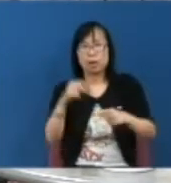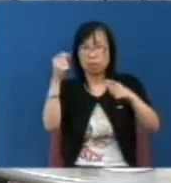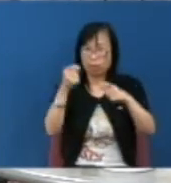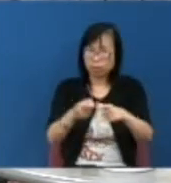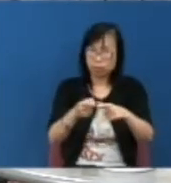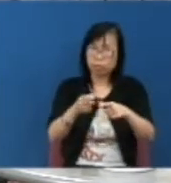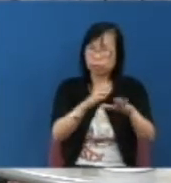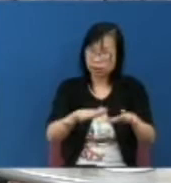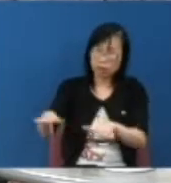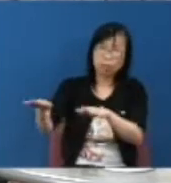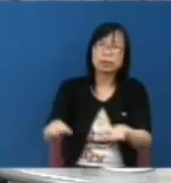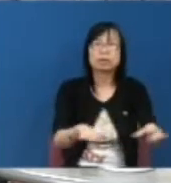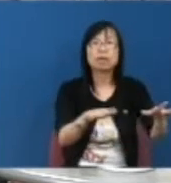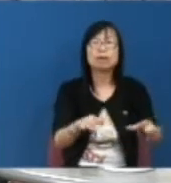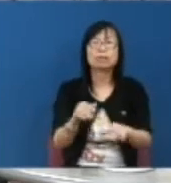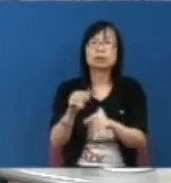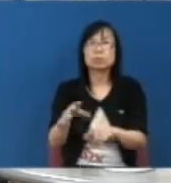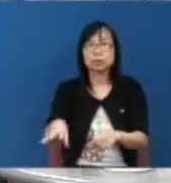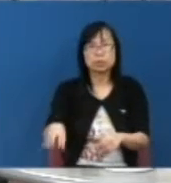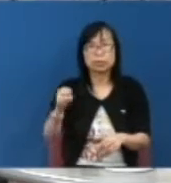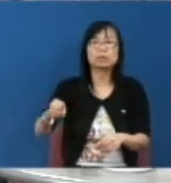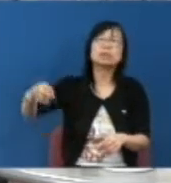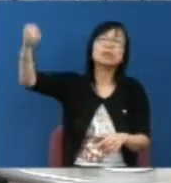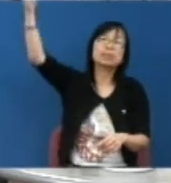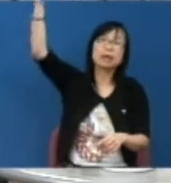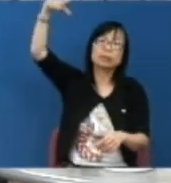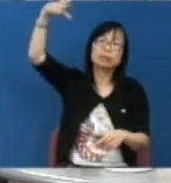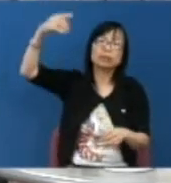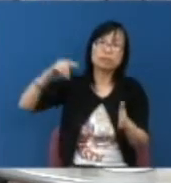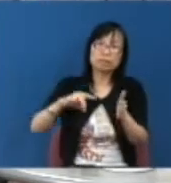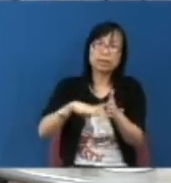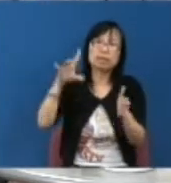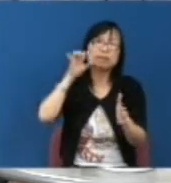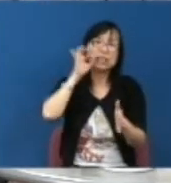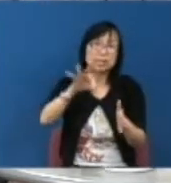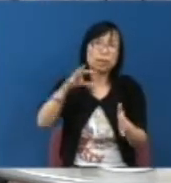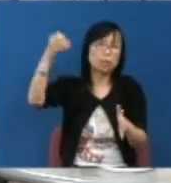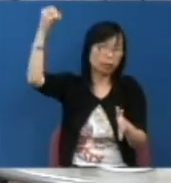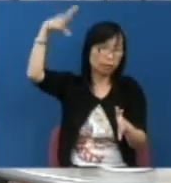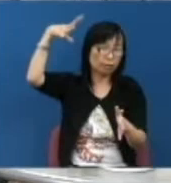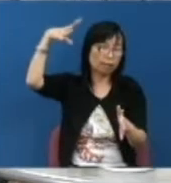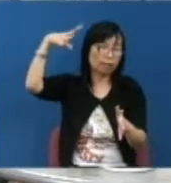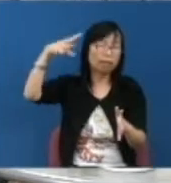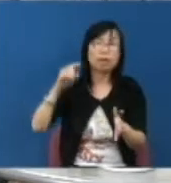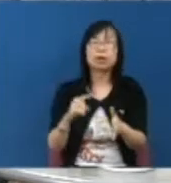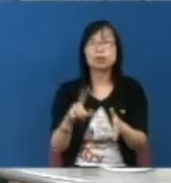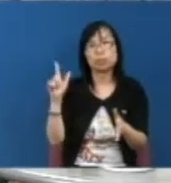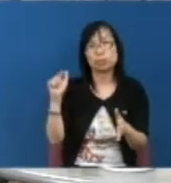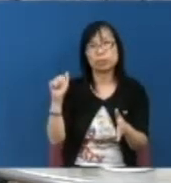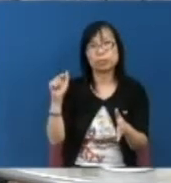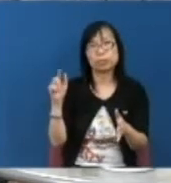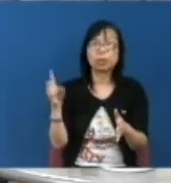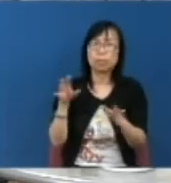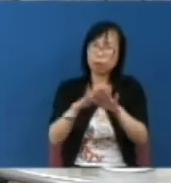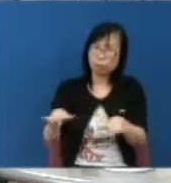海灘咧，亦都係用緊呢一個太陽能發動嘅紫外光燈，去將啲污水或者